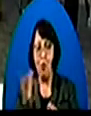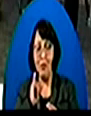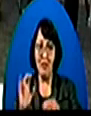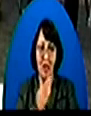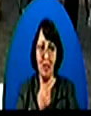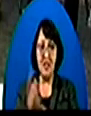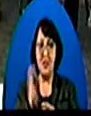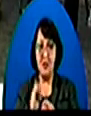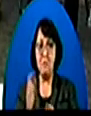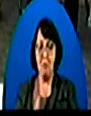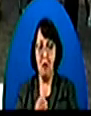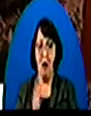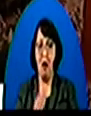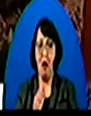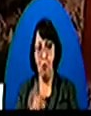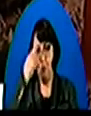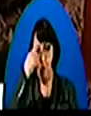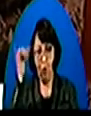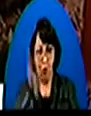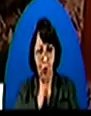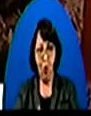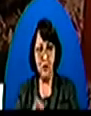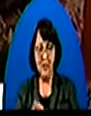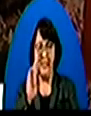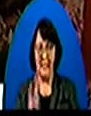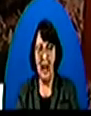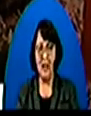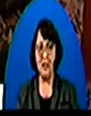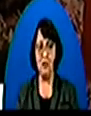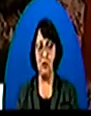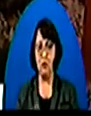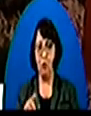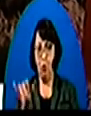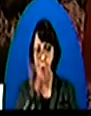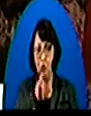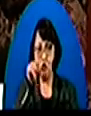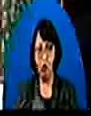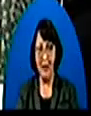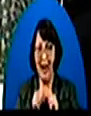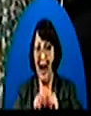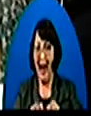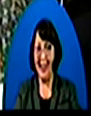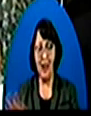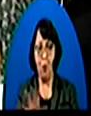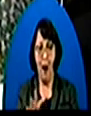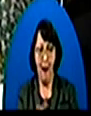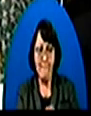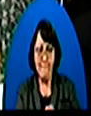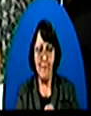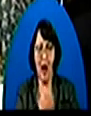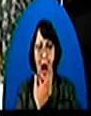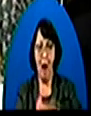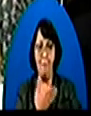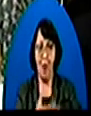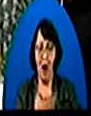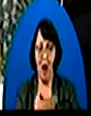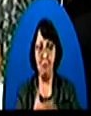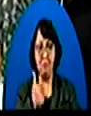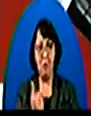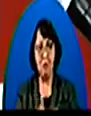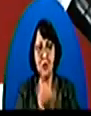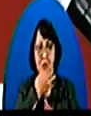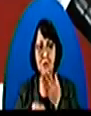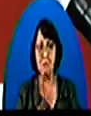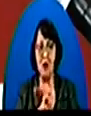сургалтыг явуулсан. За харин Монгол улсын хувьд бол яг энэ цар тахлыг дотооддоо алдаагүй. За урьдчилан сэргийлэх нь бэлэн байдлын чиглэл дээр